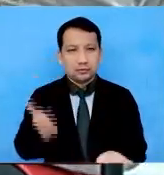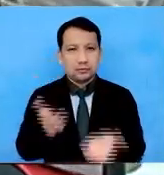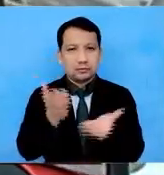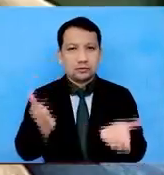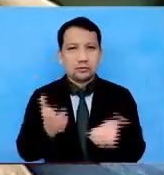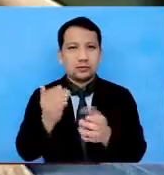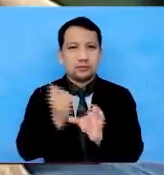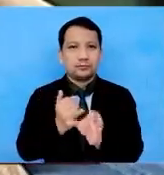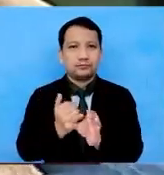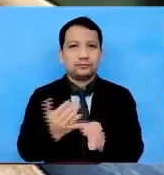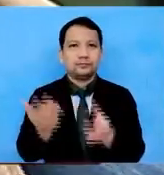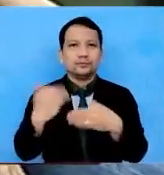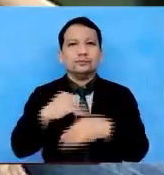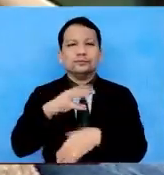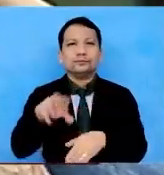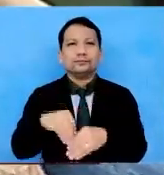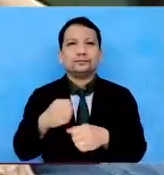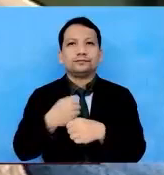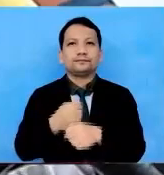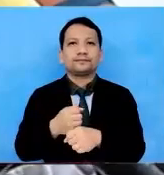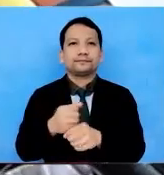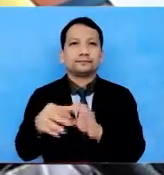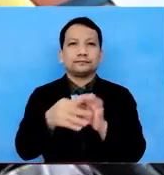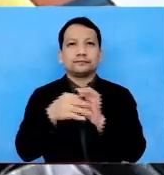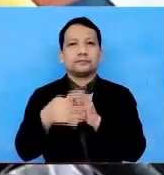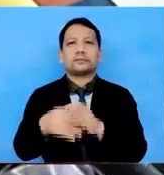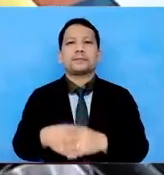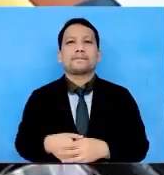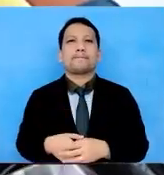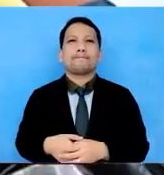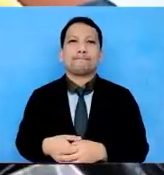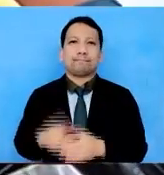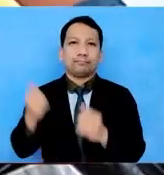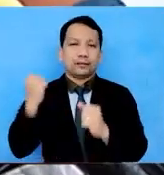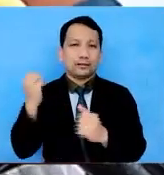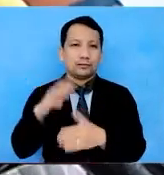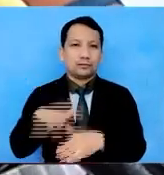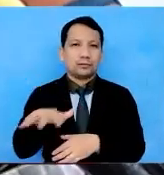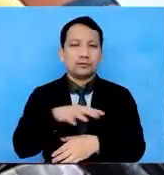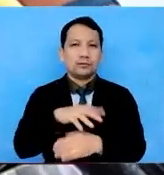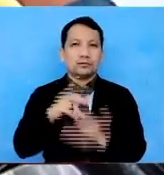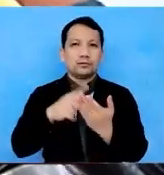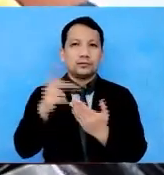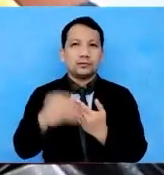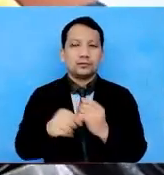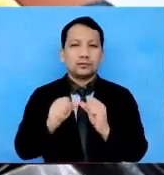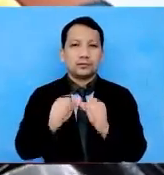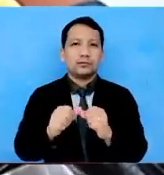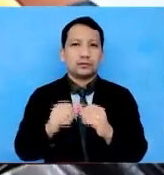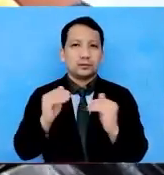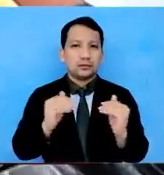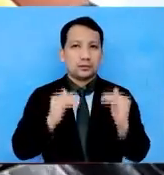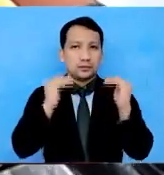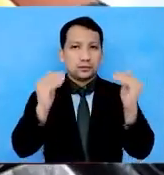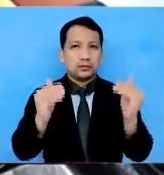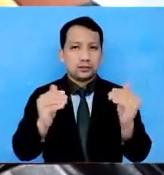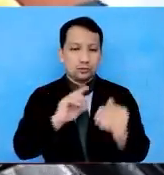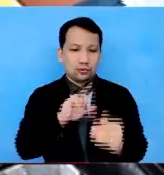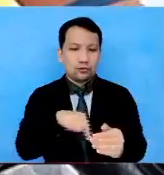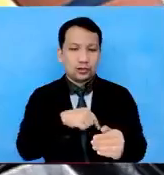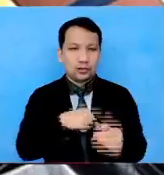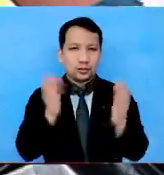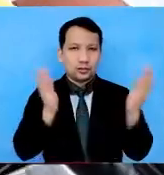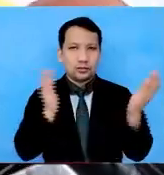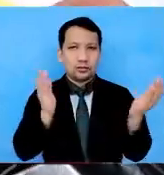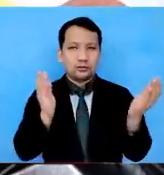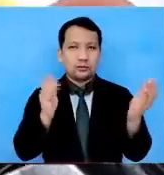jeepney operator na gumawa na ng mga kooperatiba. Hangad lang naman ho talaga ng programa is itataas yung kalidad ng serbisyo